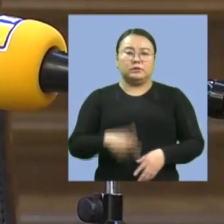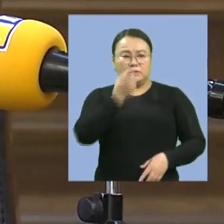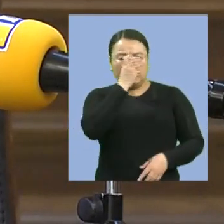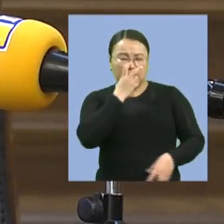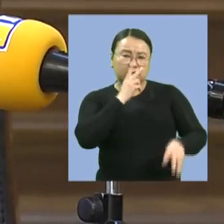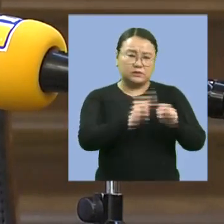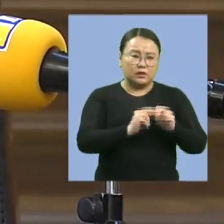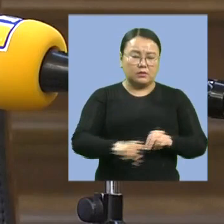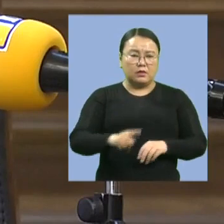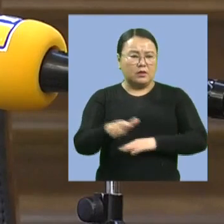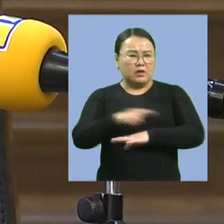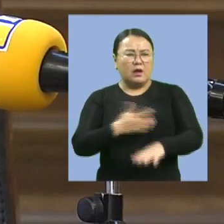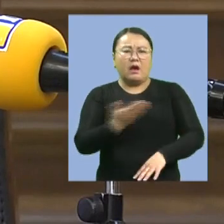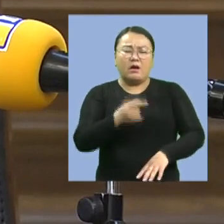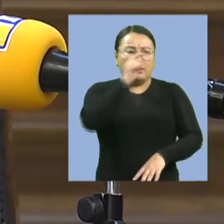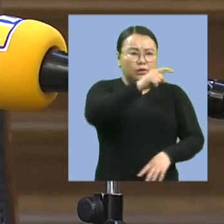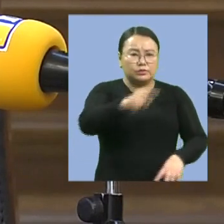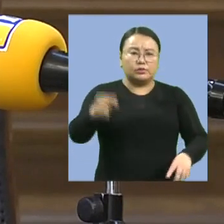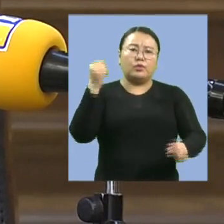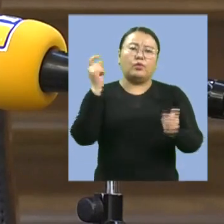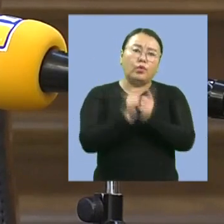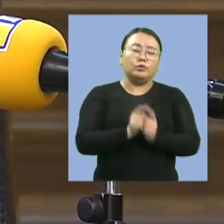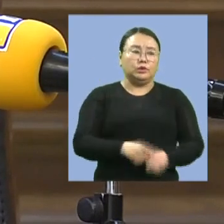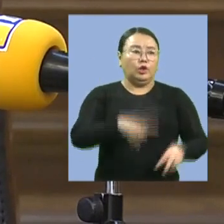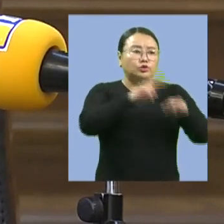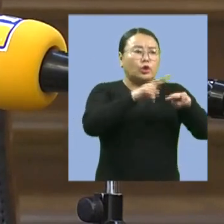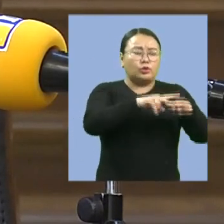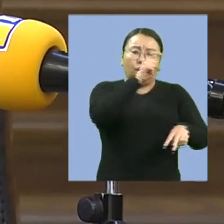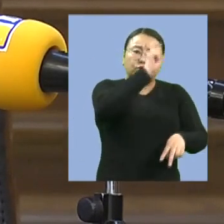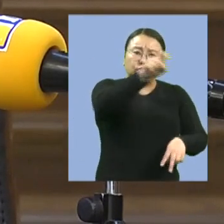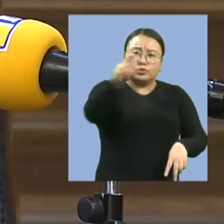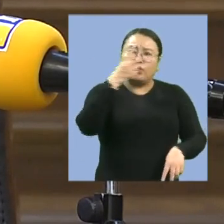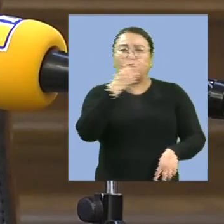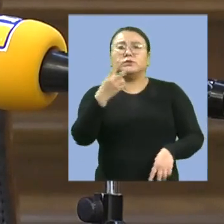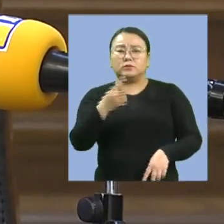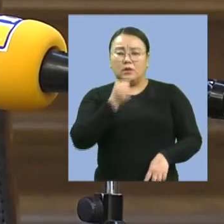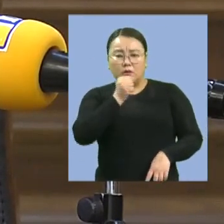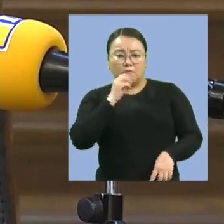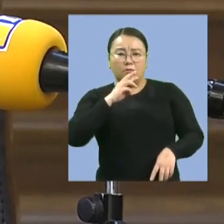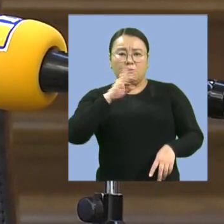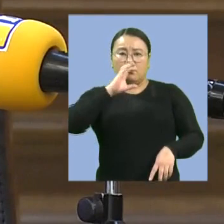хэн шалгаад газар дээр нь очиж ажиллаад тэр шоронгоор яв. Бүрэн бүрдэлтгүйгээр хөрөн дээр хэлтэй.